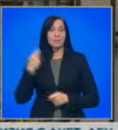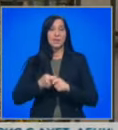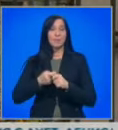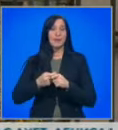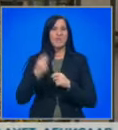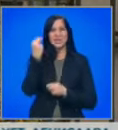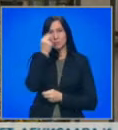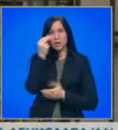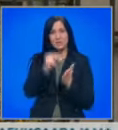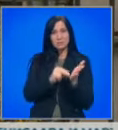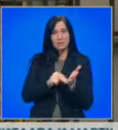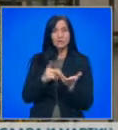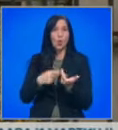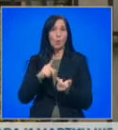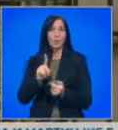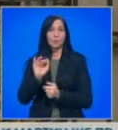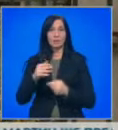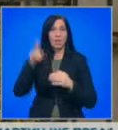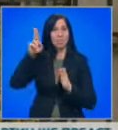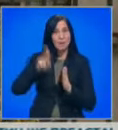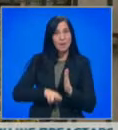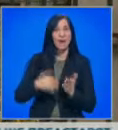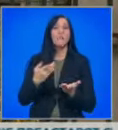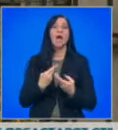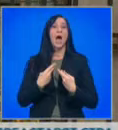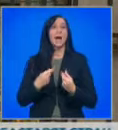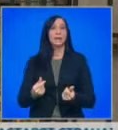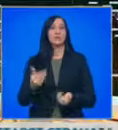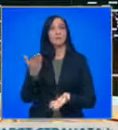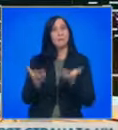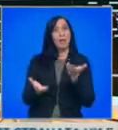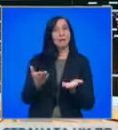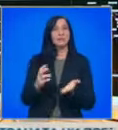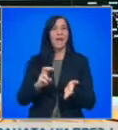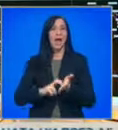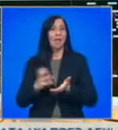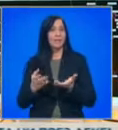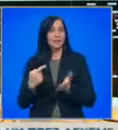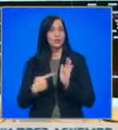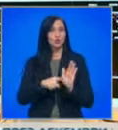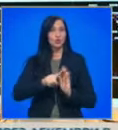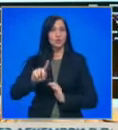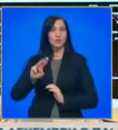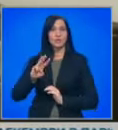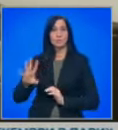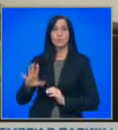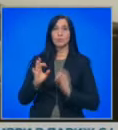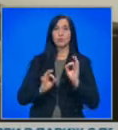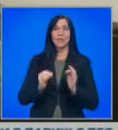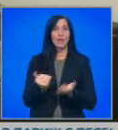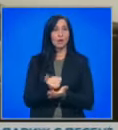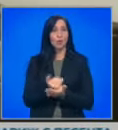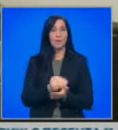колко може да бъде намален разходът за балансиране на електроенергията. Те сочат до 35% икономии.